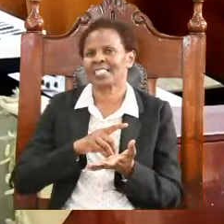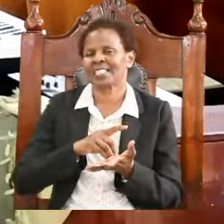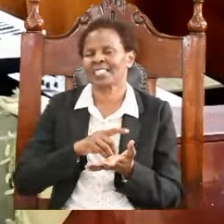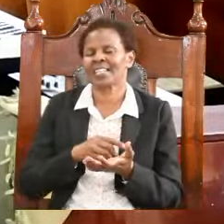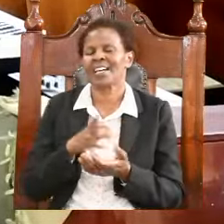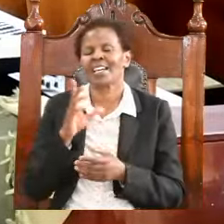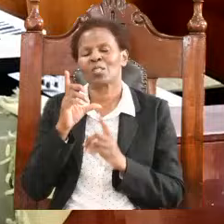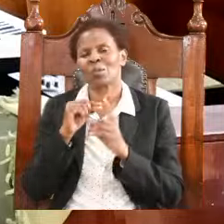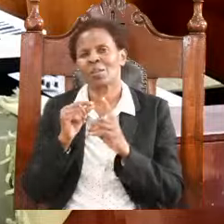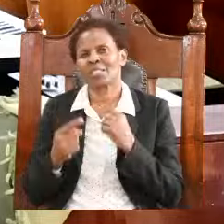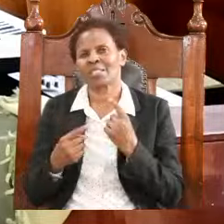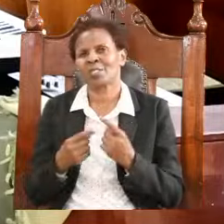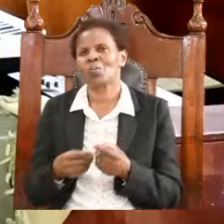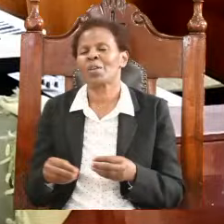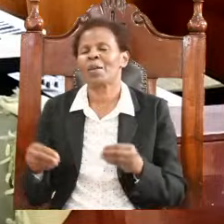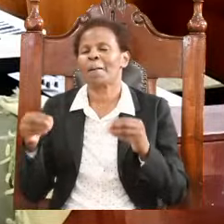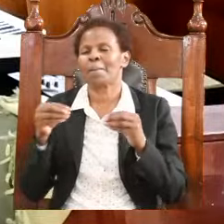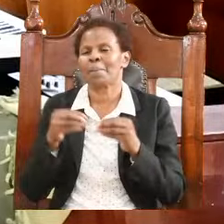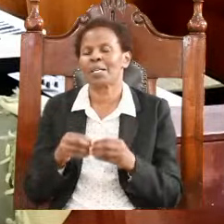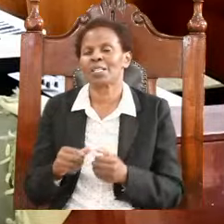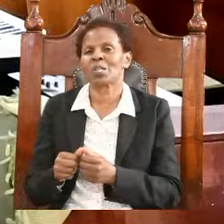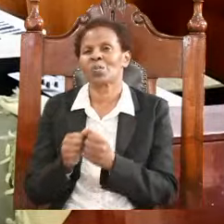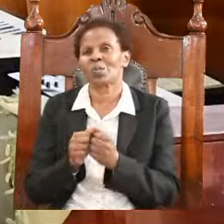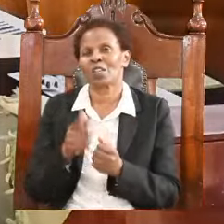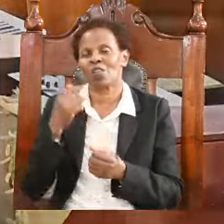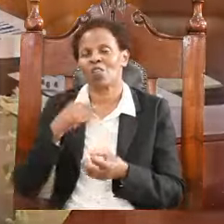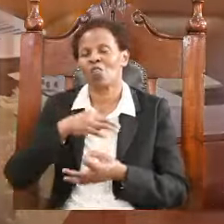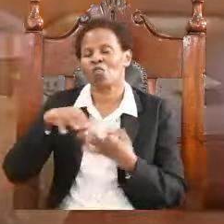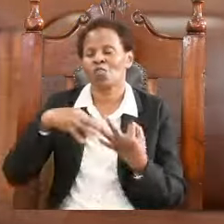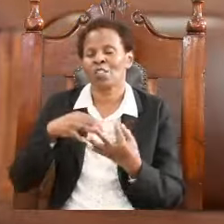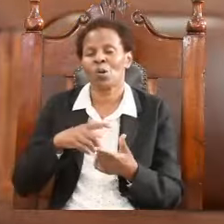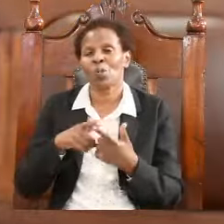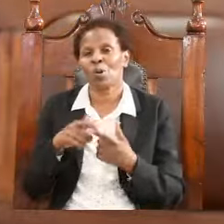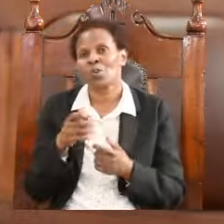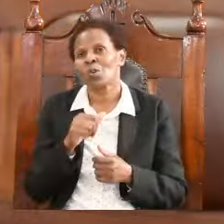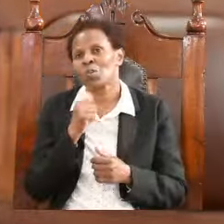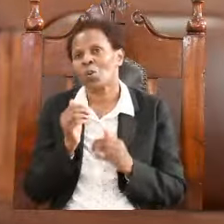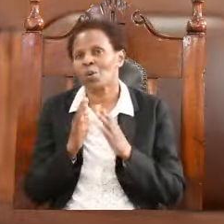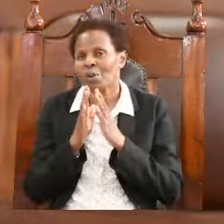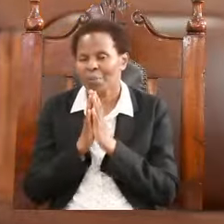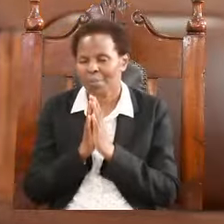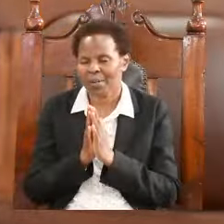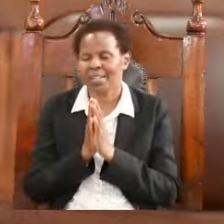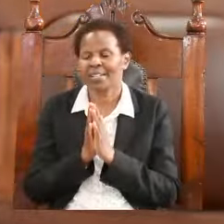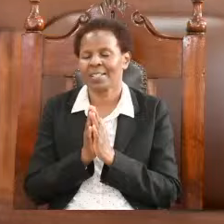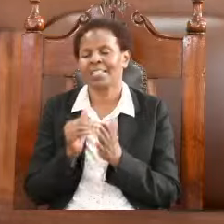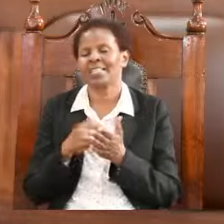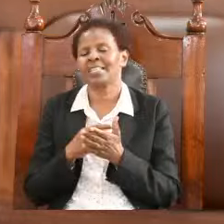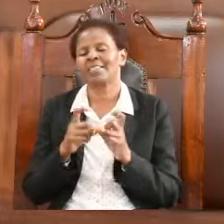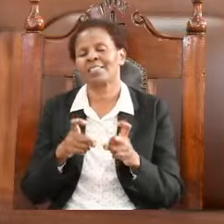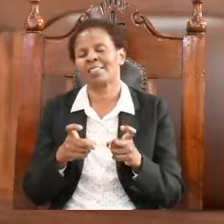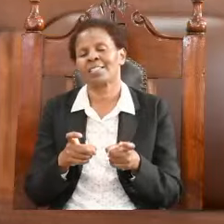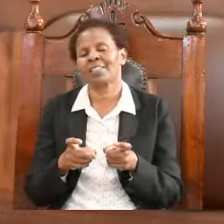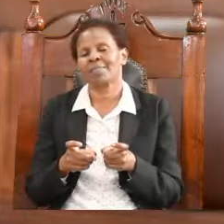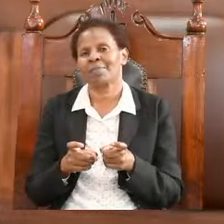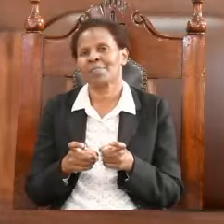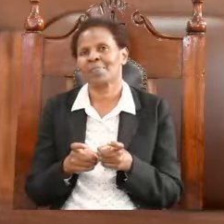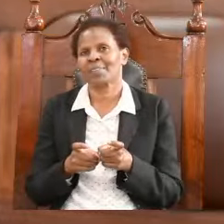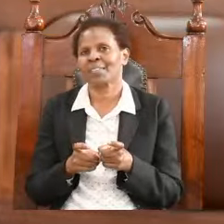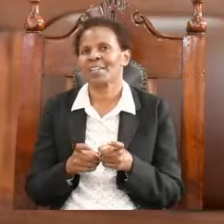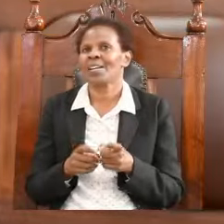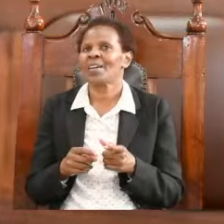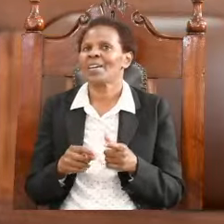tutunganage mwathani agoco riria waga kuhoya kiugo kia ngai gikauga kwaga kuhoya ni mehia